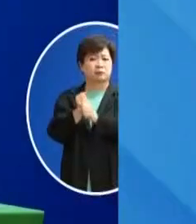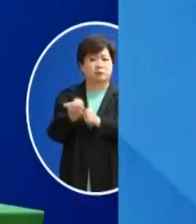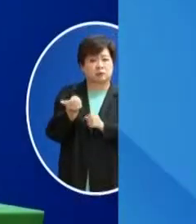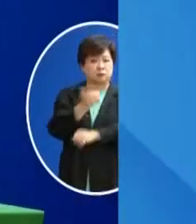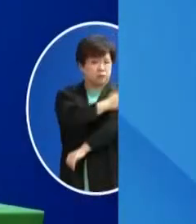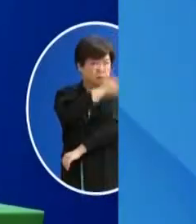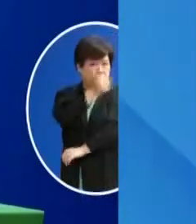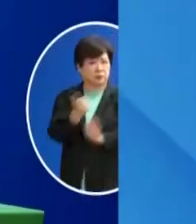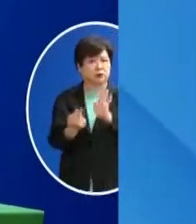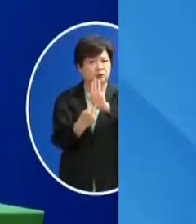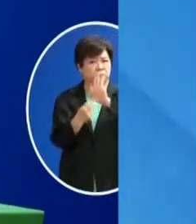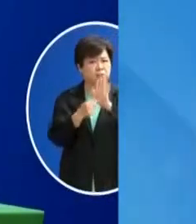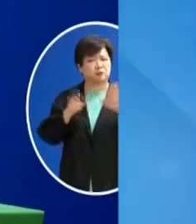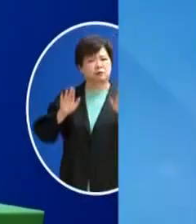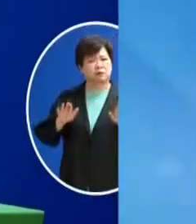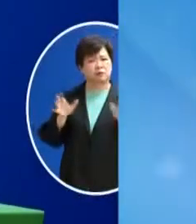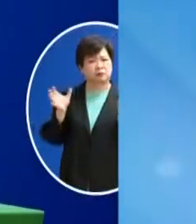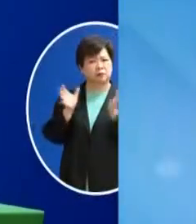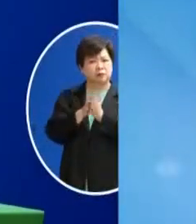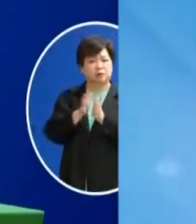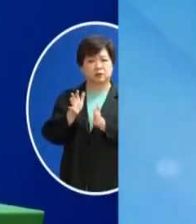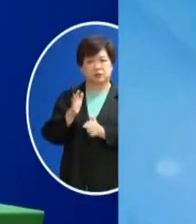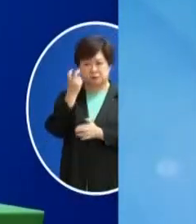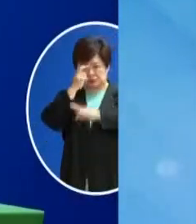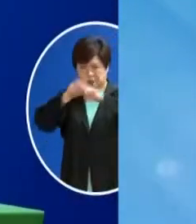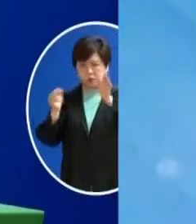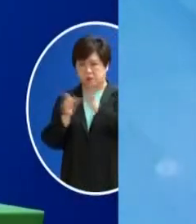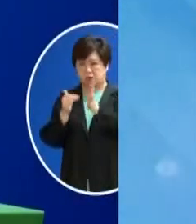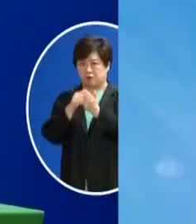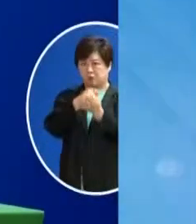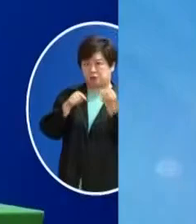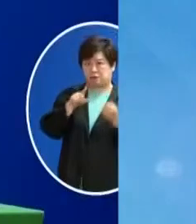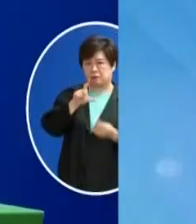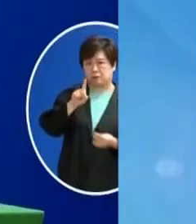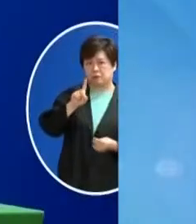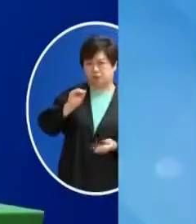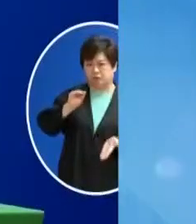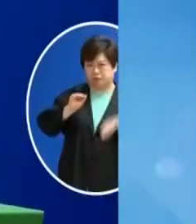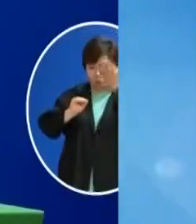的，在今天一共完成的检验封签有61万多剂，